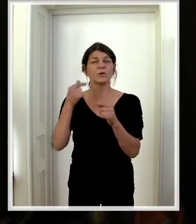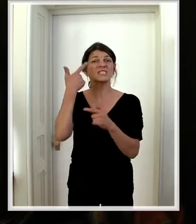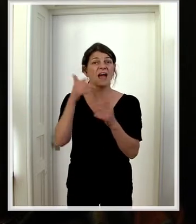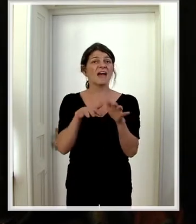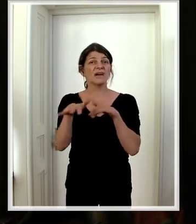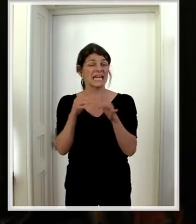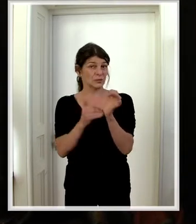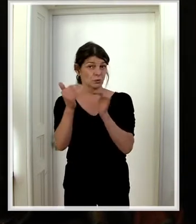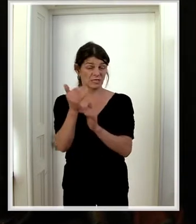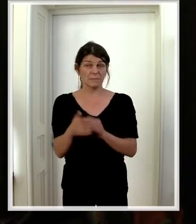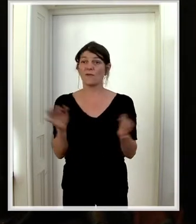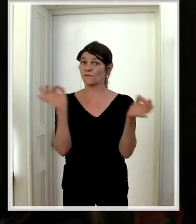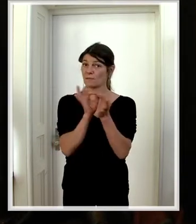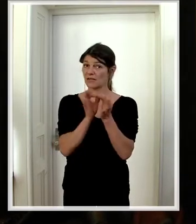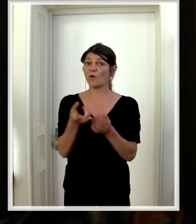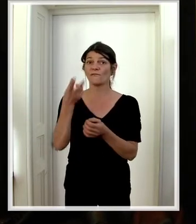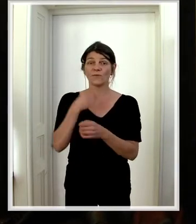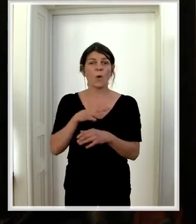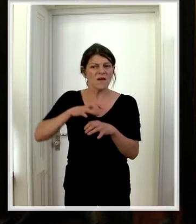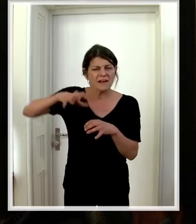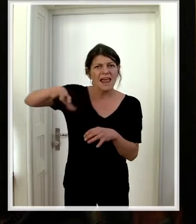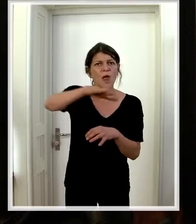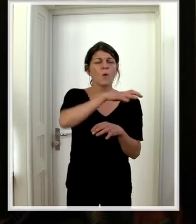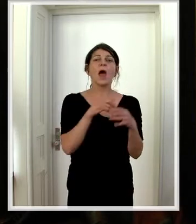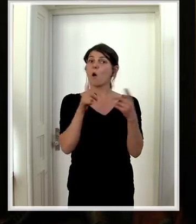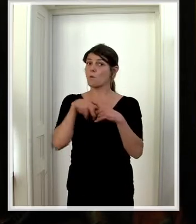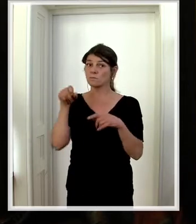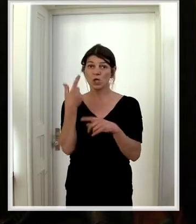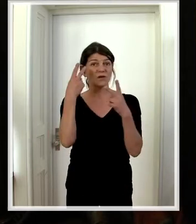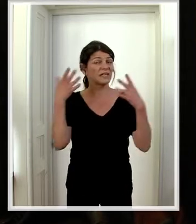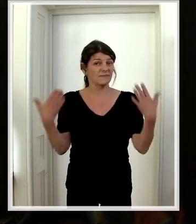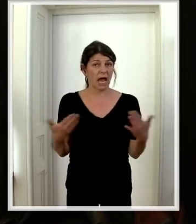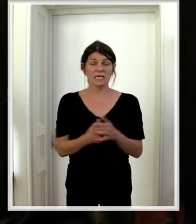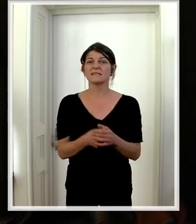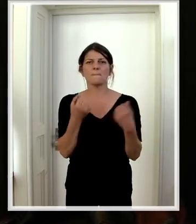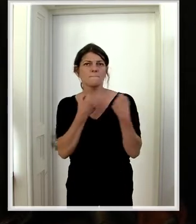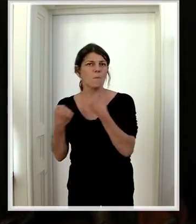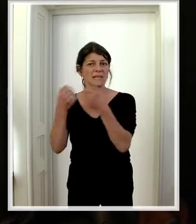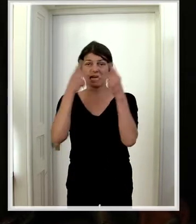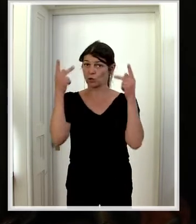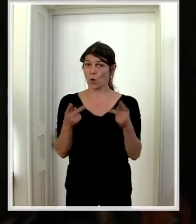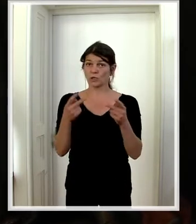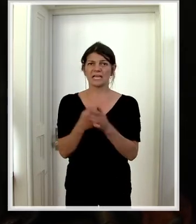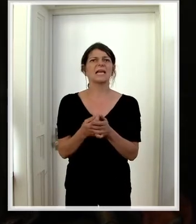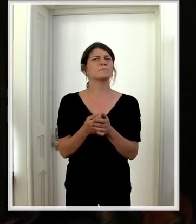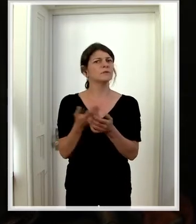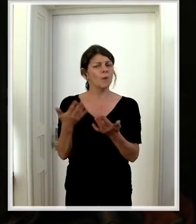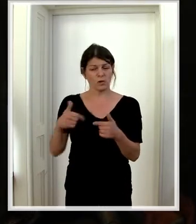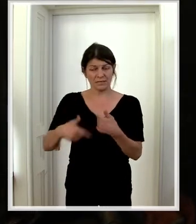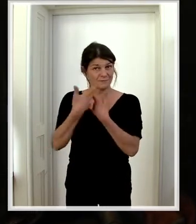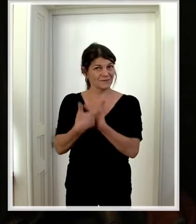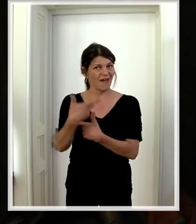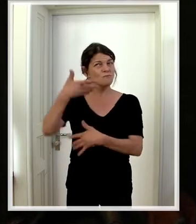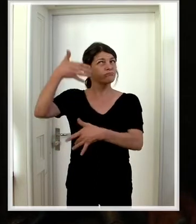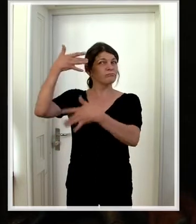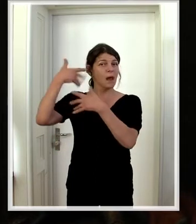Verkehrssystemen. Es geht um die Verbindung von der Region. Und es geht vor allem darum, das Mobilitätskonzept, das wir aus dem Saal vor